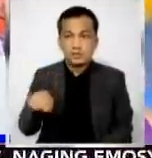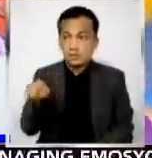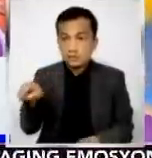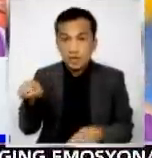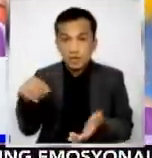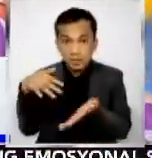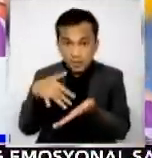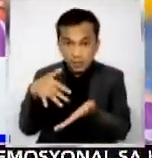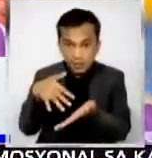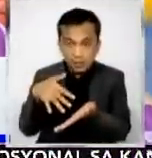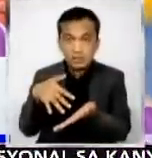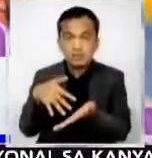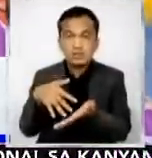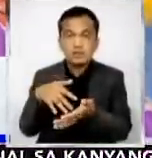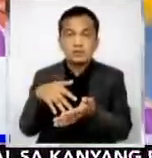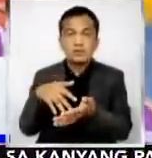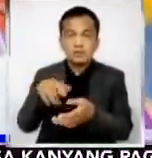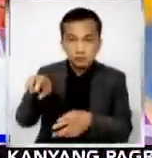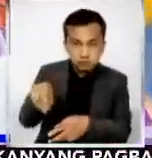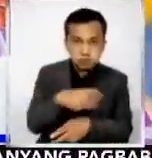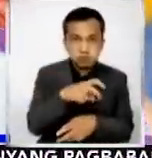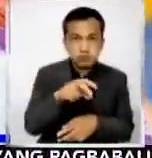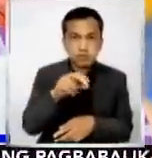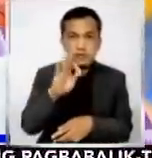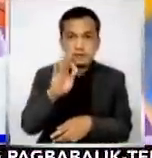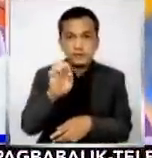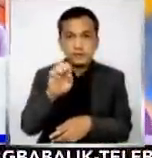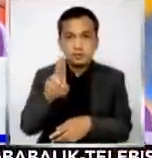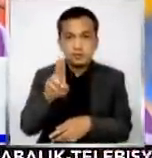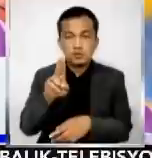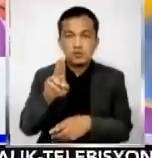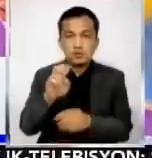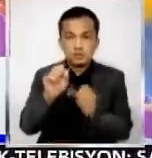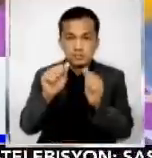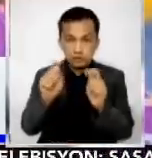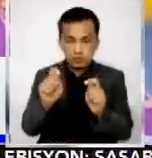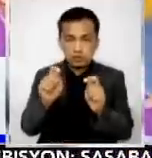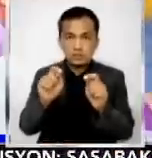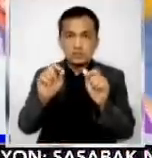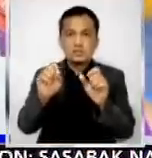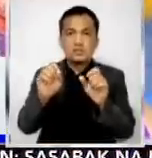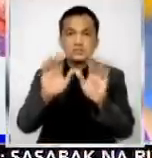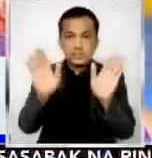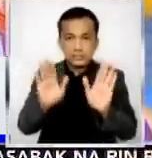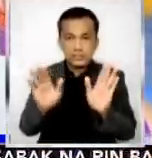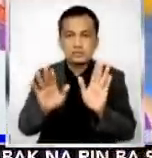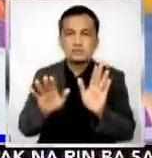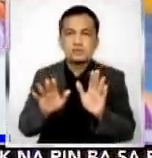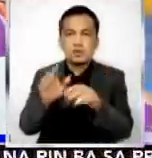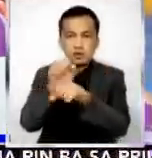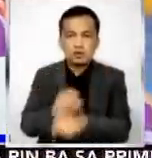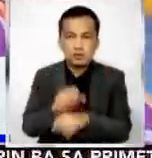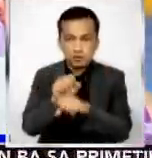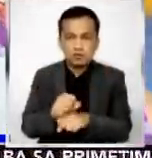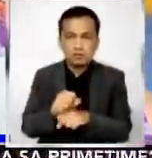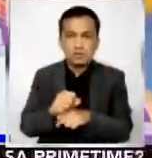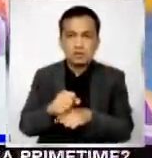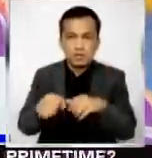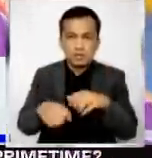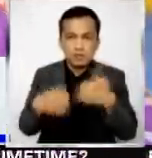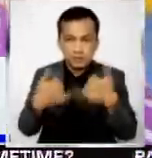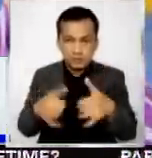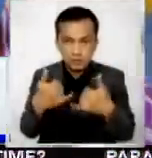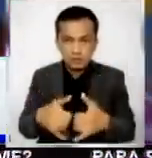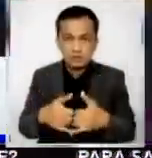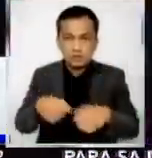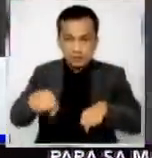FAU, pag Sabado at Linggo, yun ang hobby na niya, maglaro, magbike ng magbike para yung stamina maintain